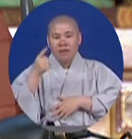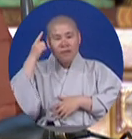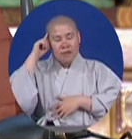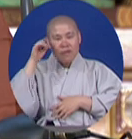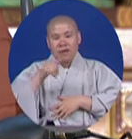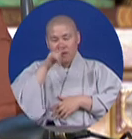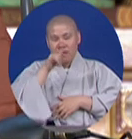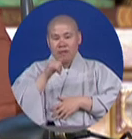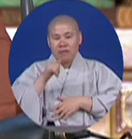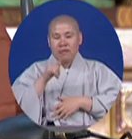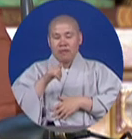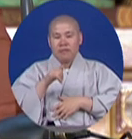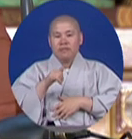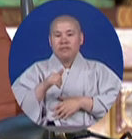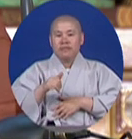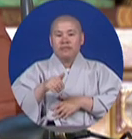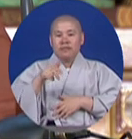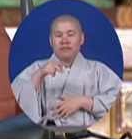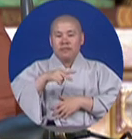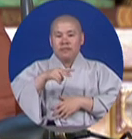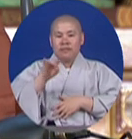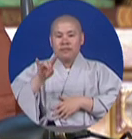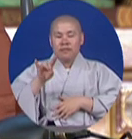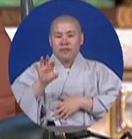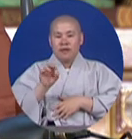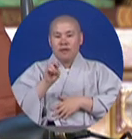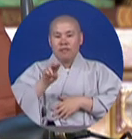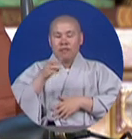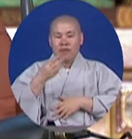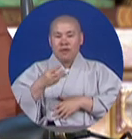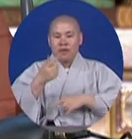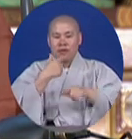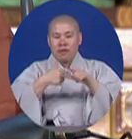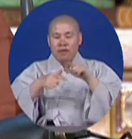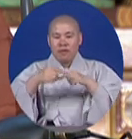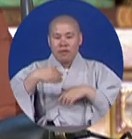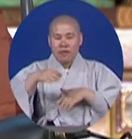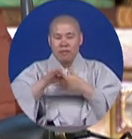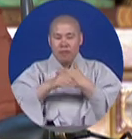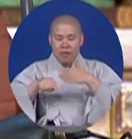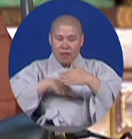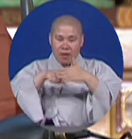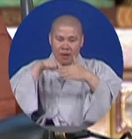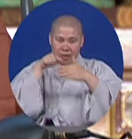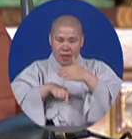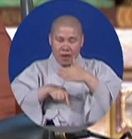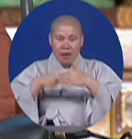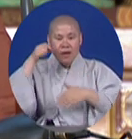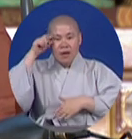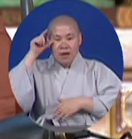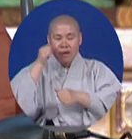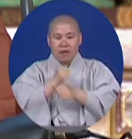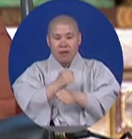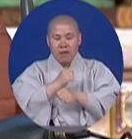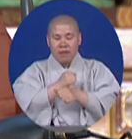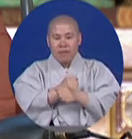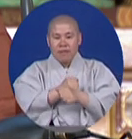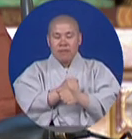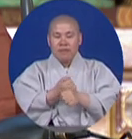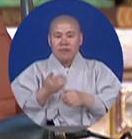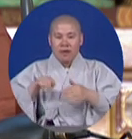그건 생멸이에요. 그럼 거기서 이제 더 들어가서 내각을 해야 되는데 내각이 이제 안으로